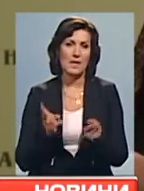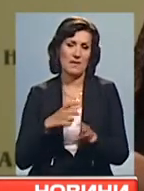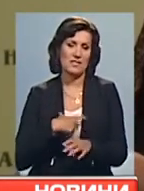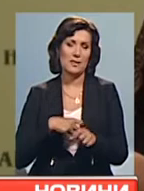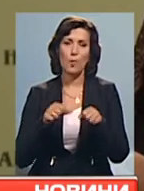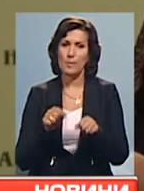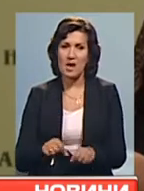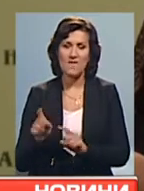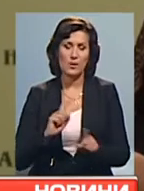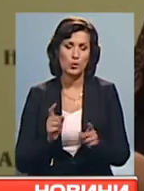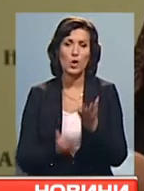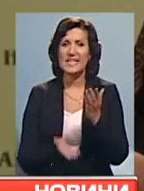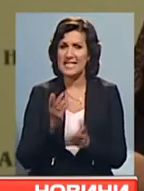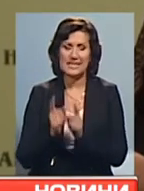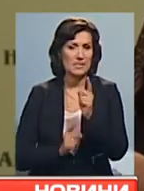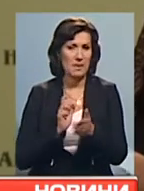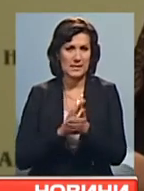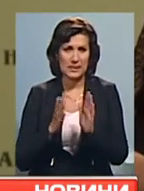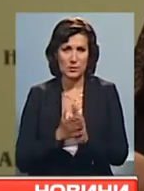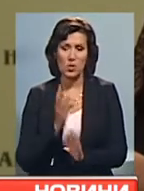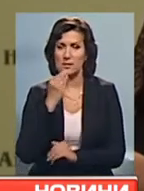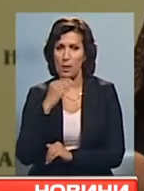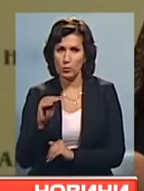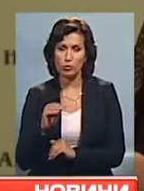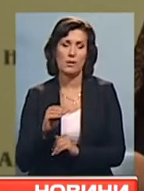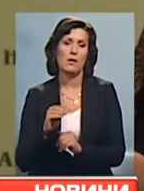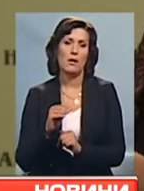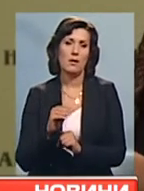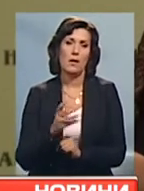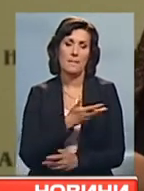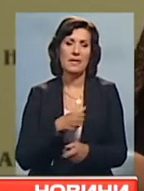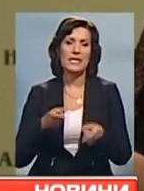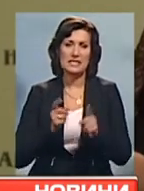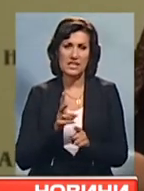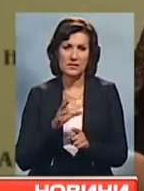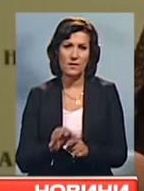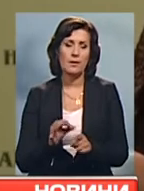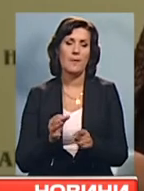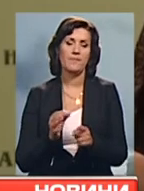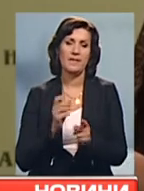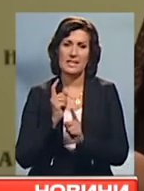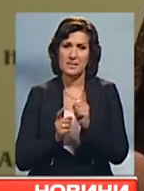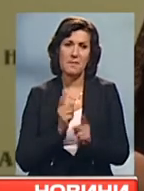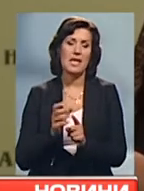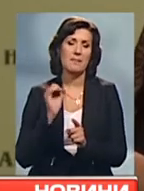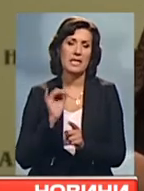оставляет за собой право, что если изменится ситуация в лучшую, на лучшее, мы, естественно, ее отменим, и